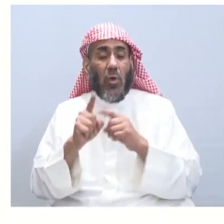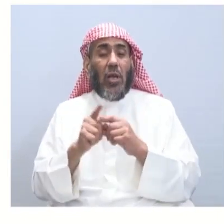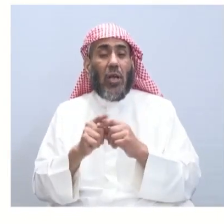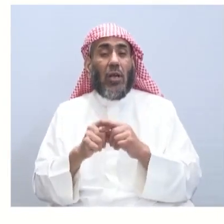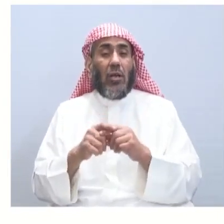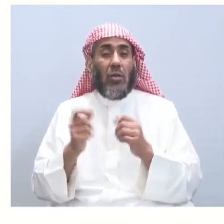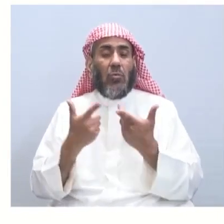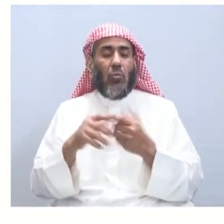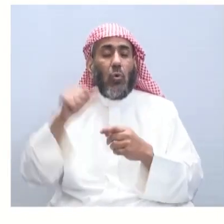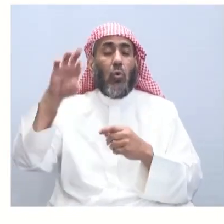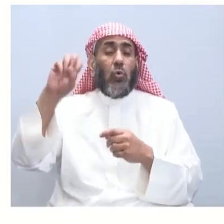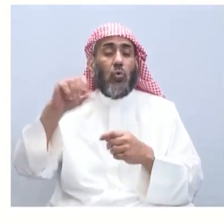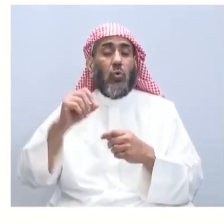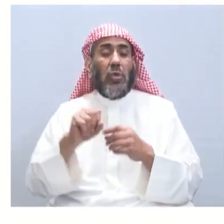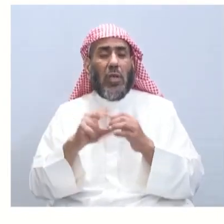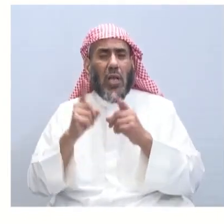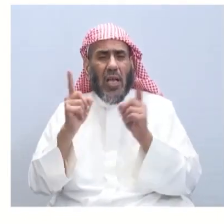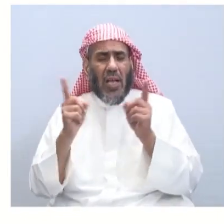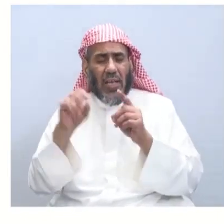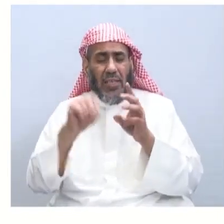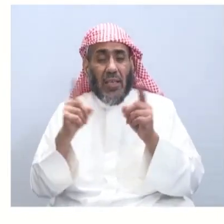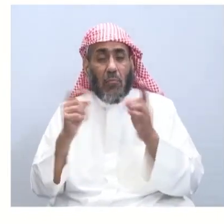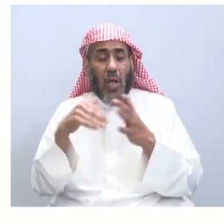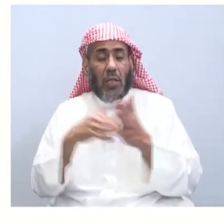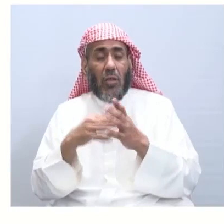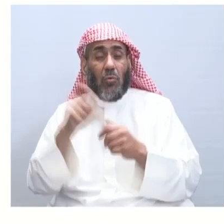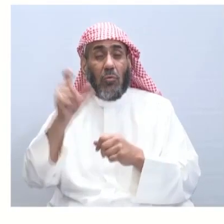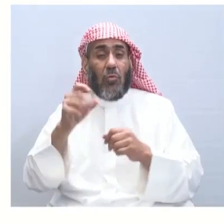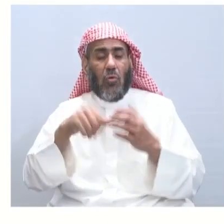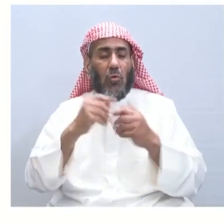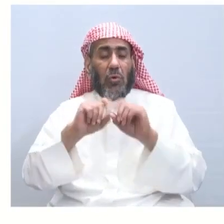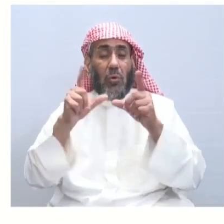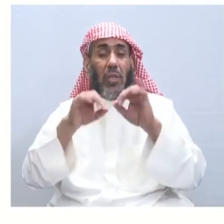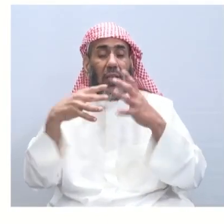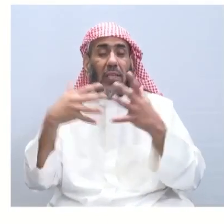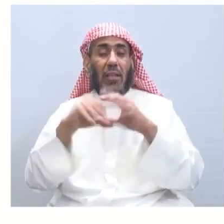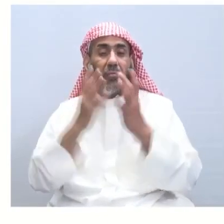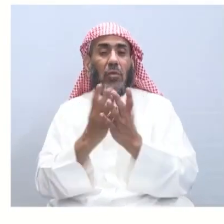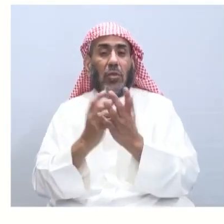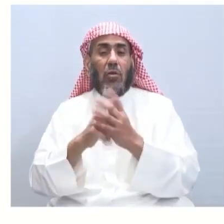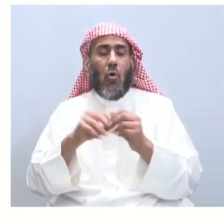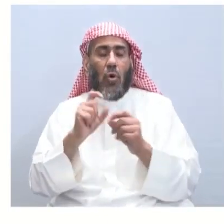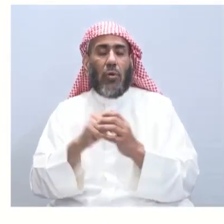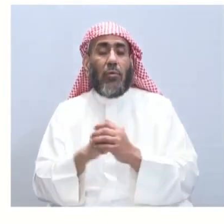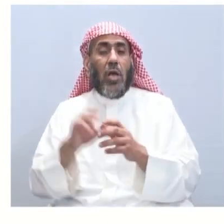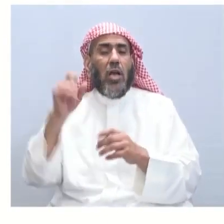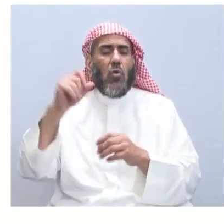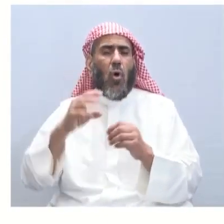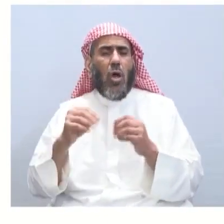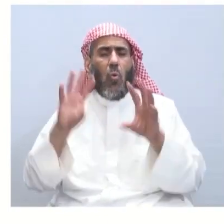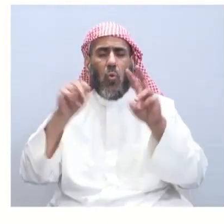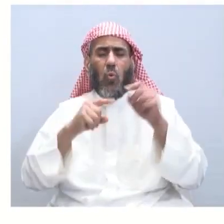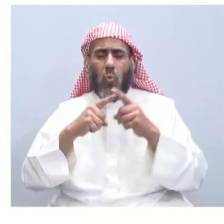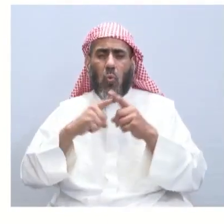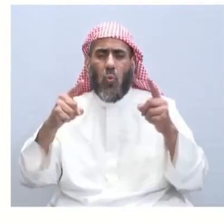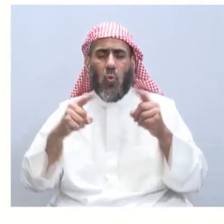يسمى بالخصوص طبعا القصه حدث وبطل احداث ثم يصور هذه الاحداث و ويذكر ذلك الروايه